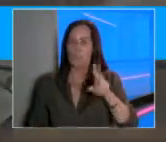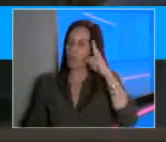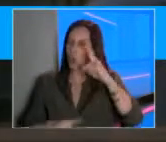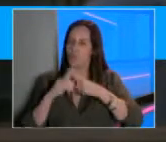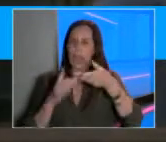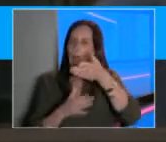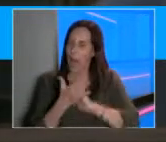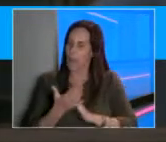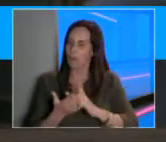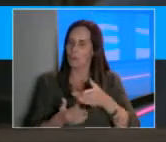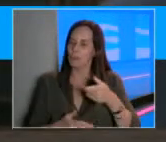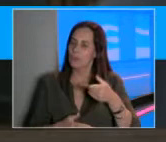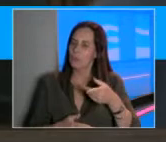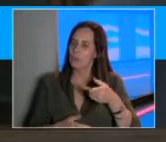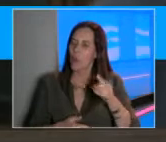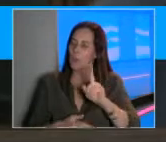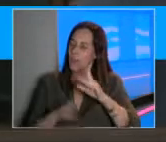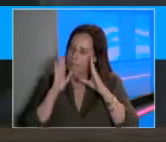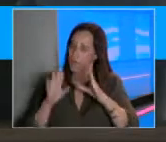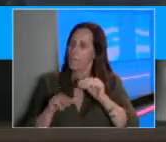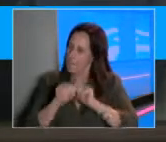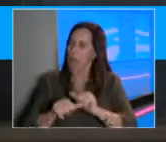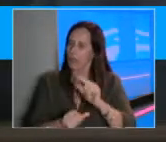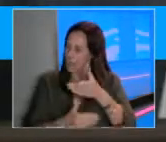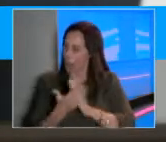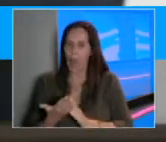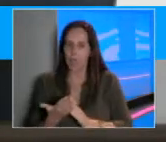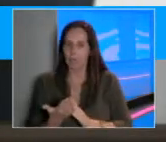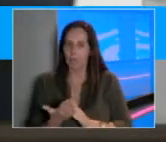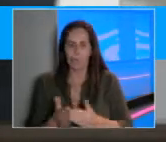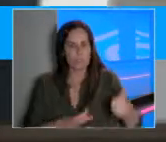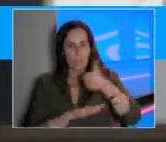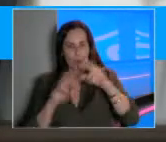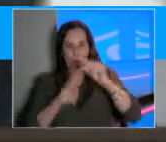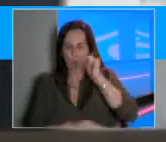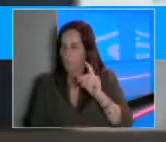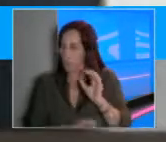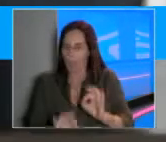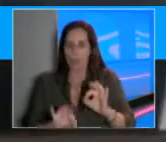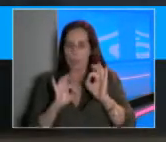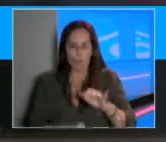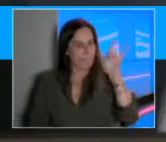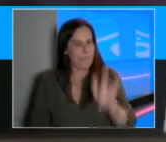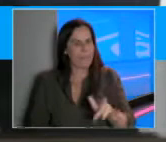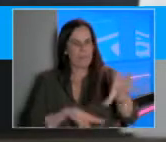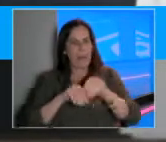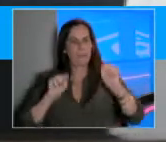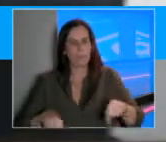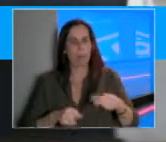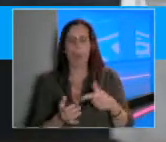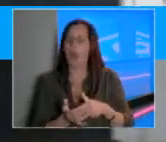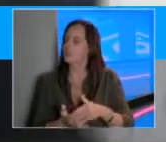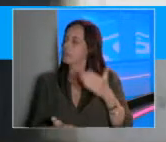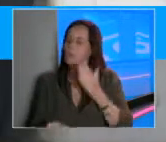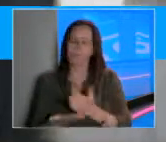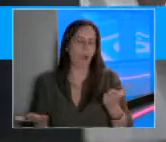שונות, יש שם ח"כים שהרבה יותר לויאליים ובעד העניין הזה, אבל יש ח"כים שרים שמאוד מאוד מתנגדים לעניין הזה, ולכן זה